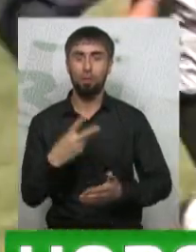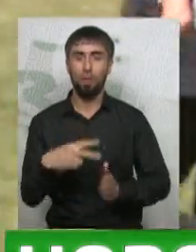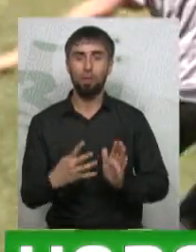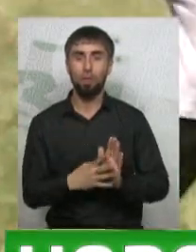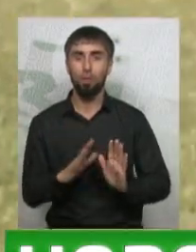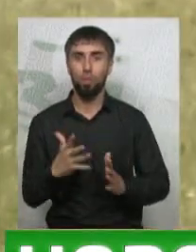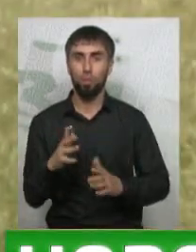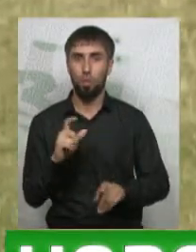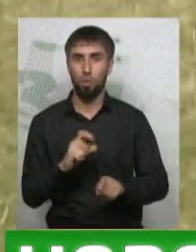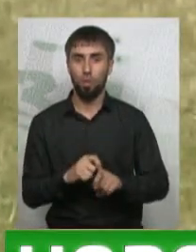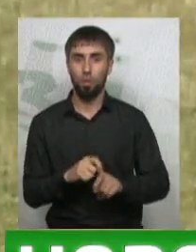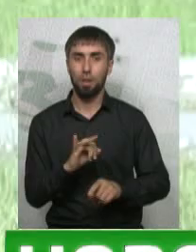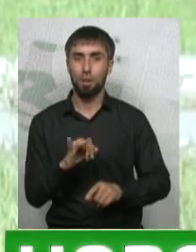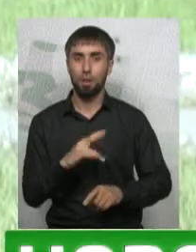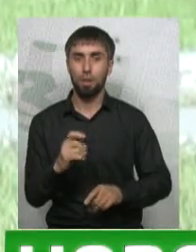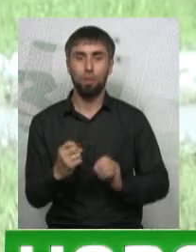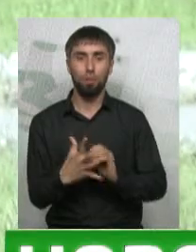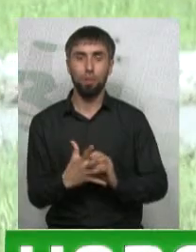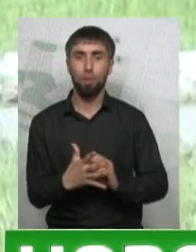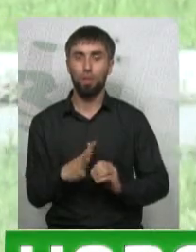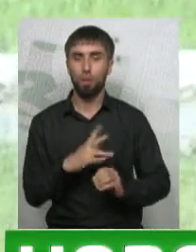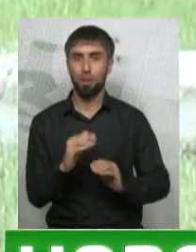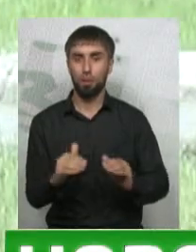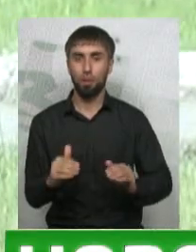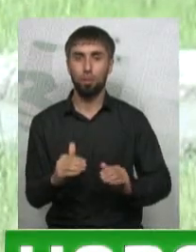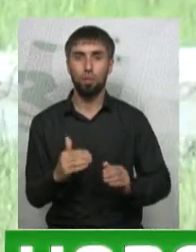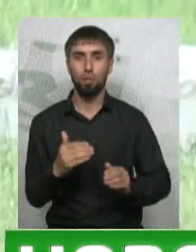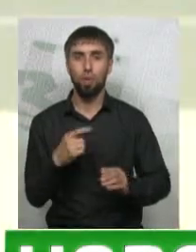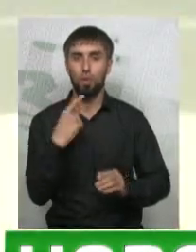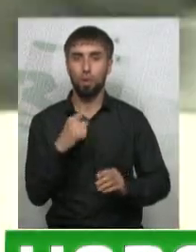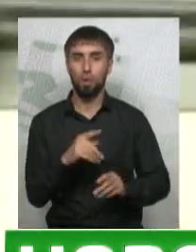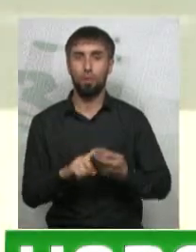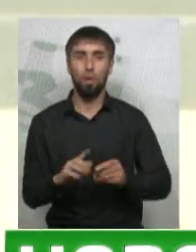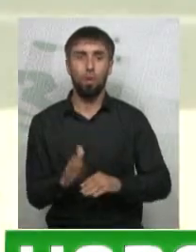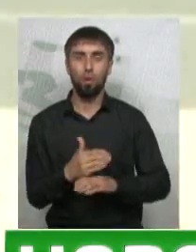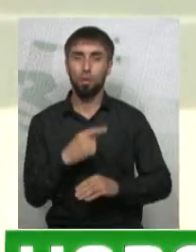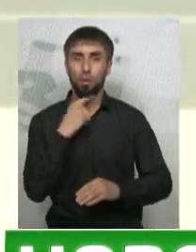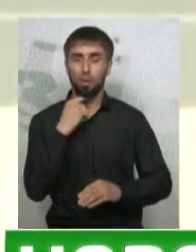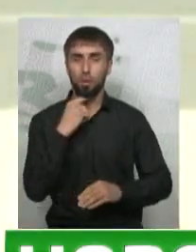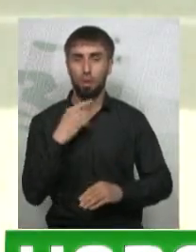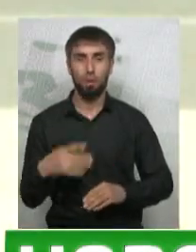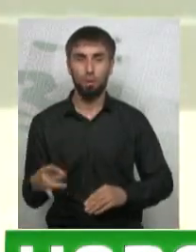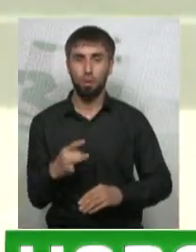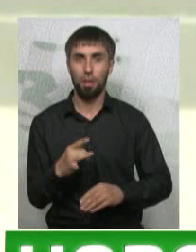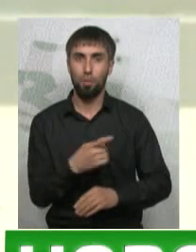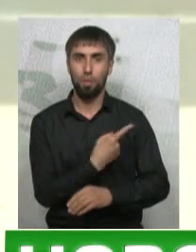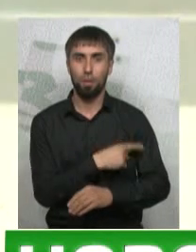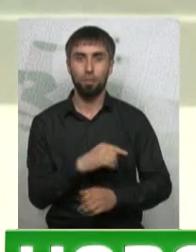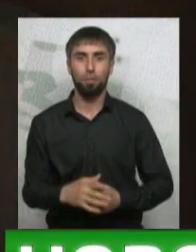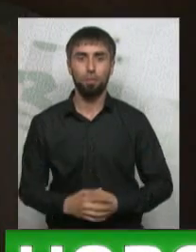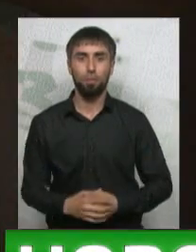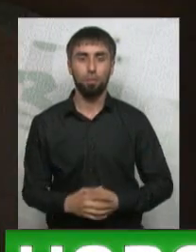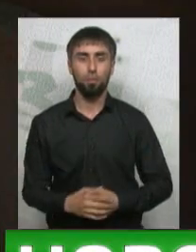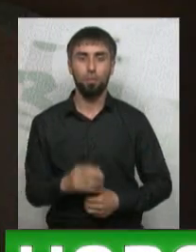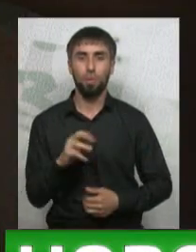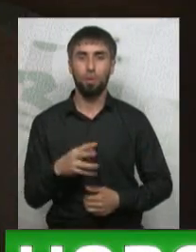29 случаев укусов. Из них 15 пришлось на детей, сообщают в инфекционном отделении Ингушской республиканской клинической больницы.